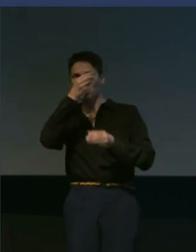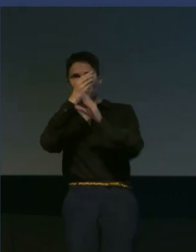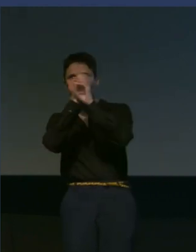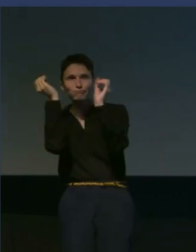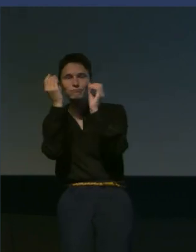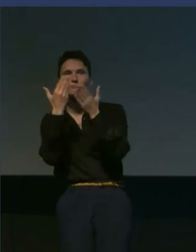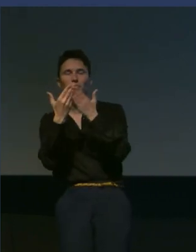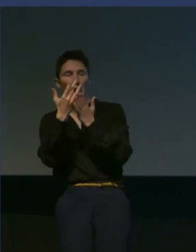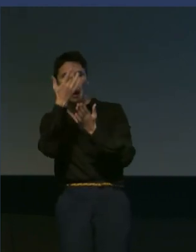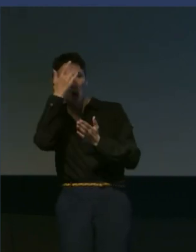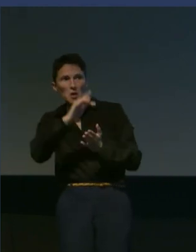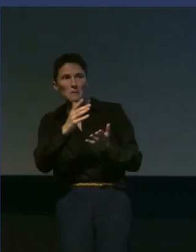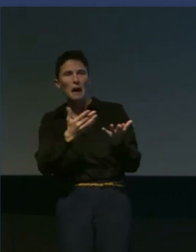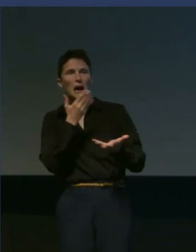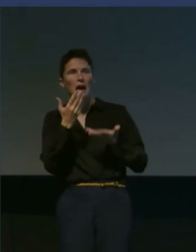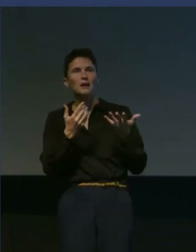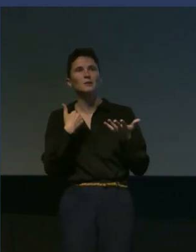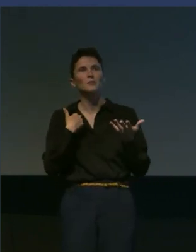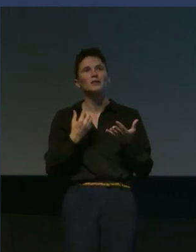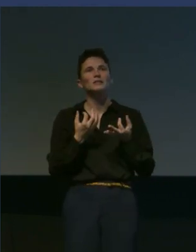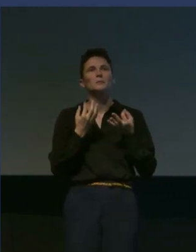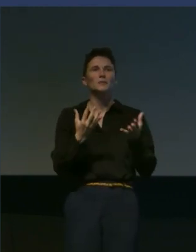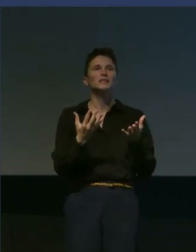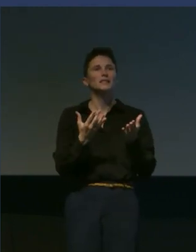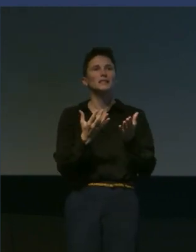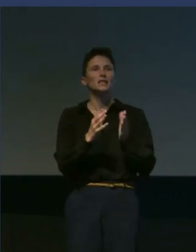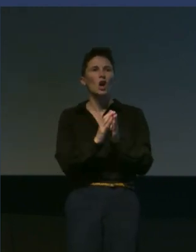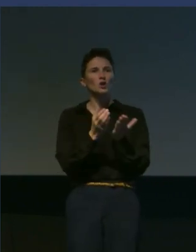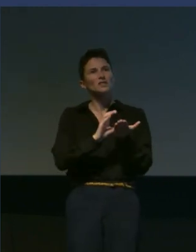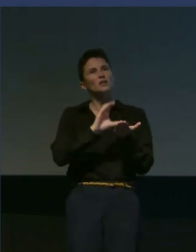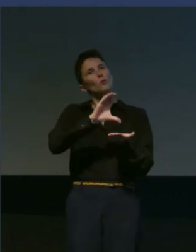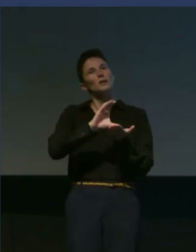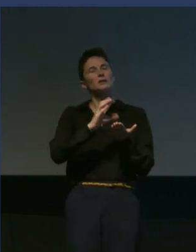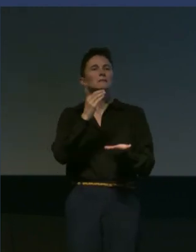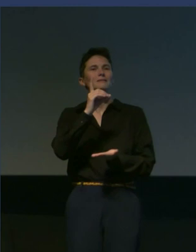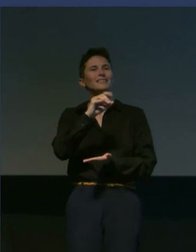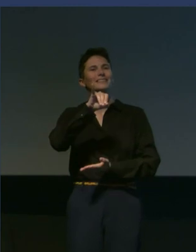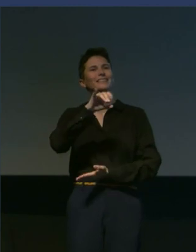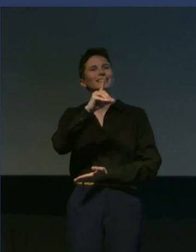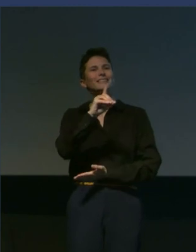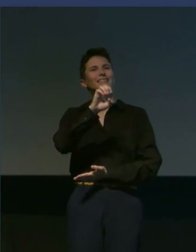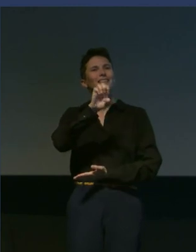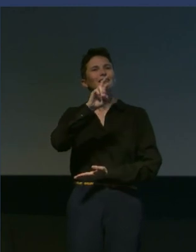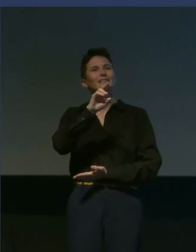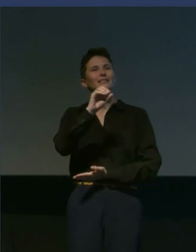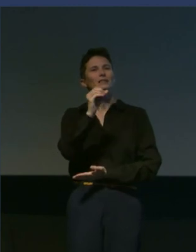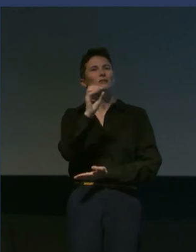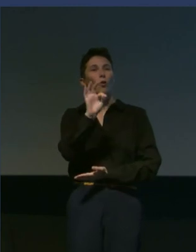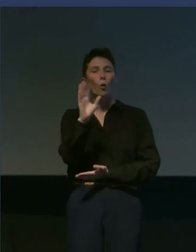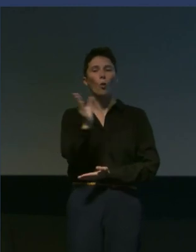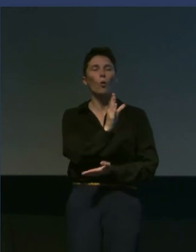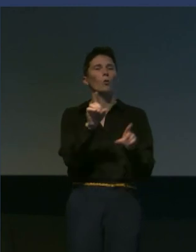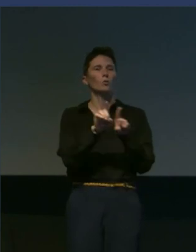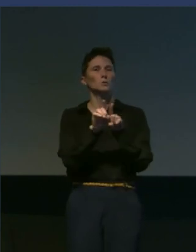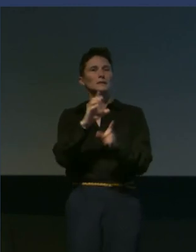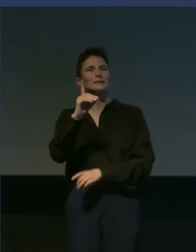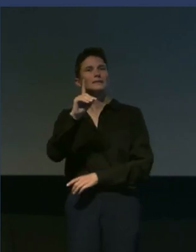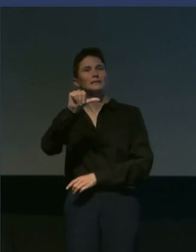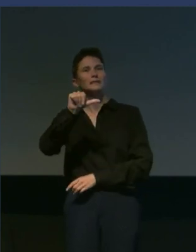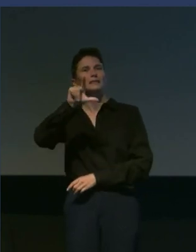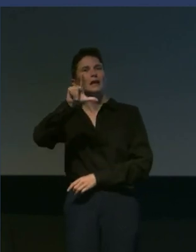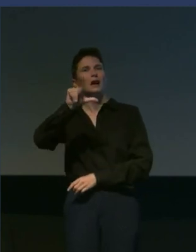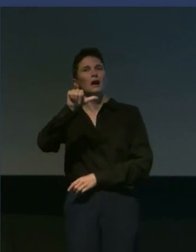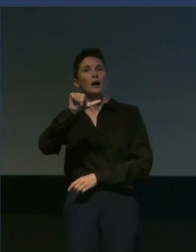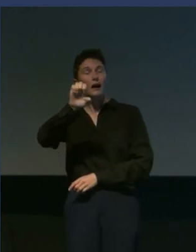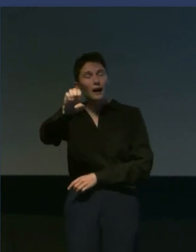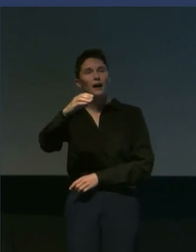Ça me renvoie à l'encyclopédie de Diderot dans l'année, qui traduit exactement des manifestations. Et que la